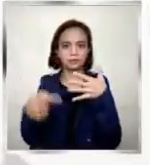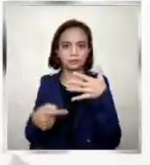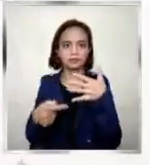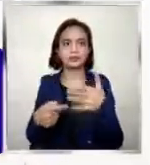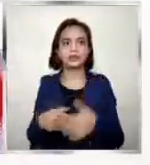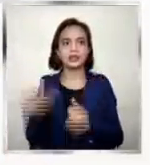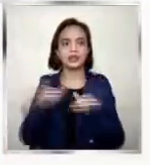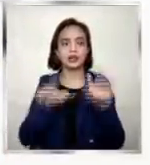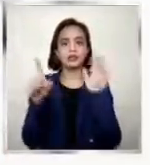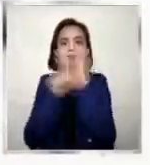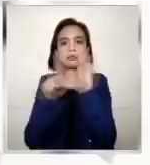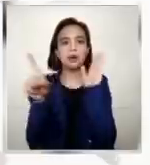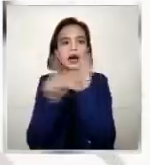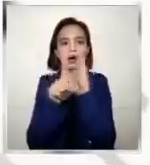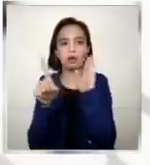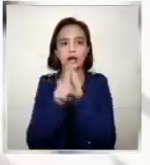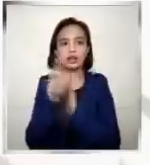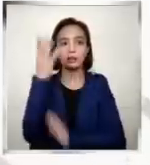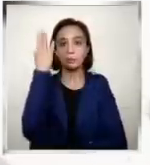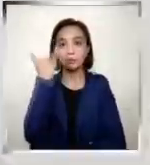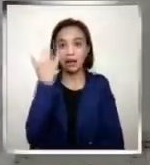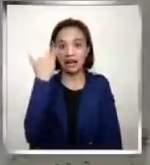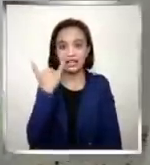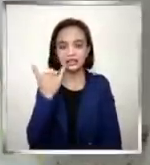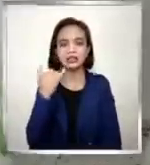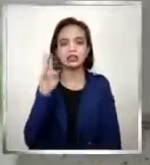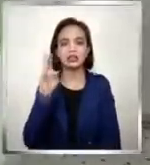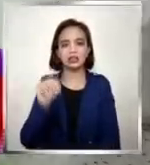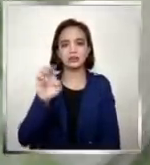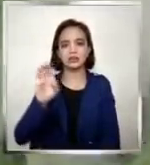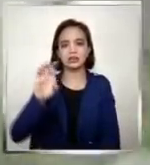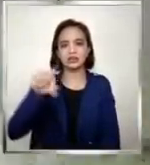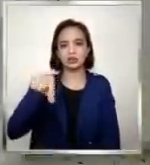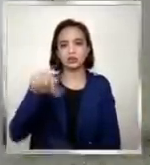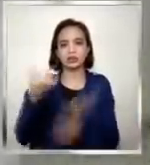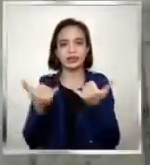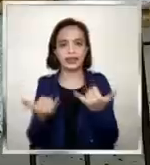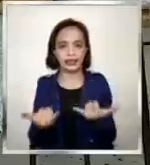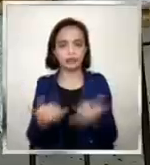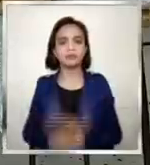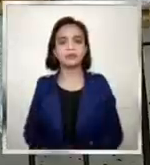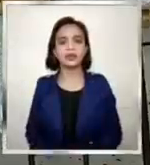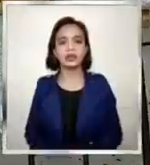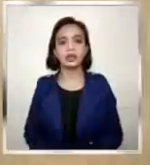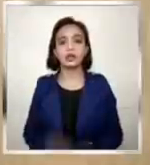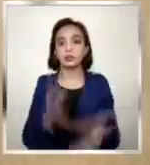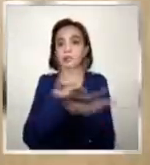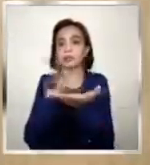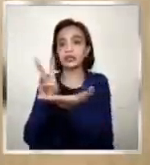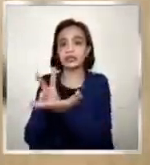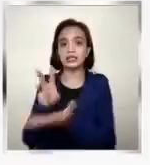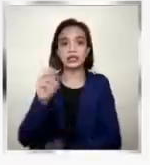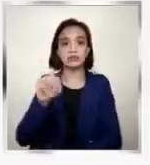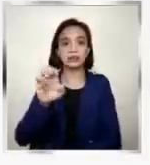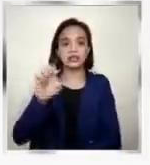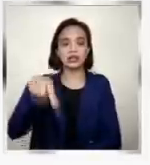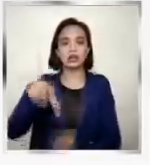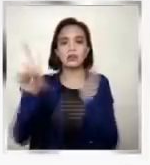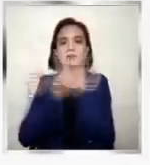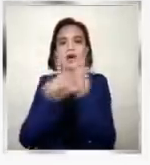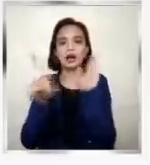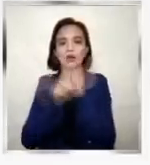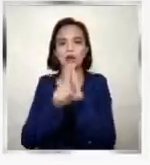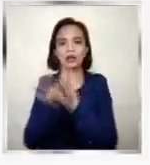pa po ito bagamat nasa MECQ na tayo. Sa mga lugar na nasa MECQ, bawal pa rin ang personal care services tulad ng